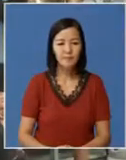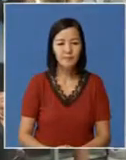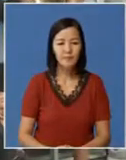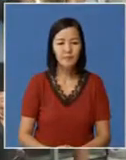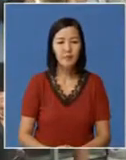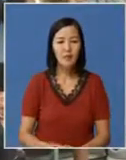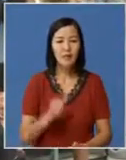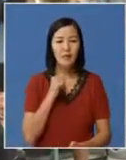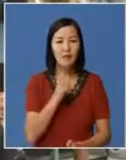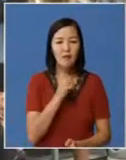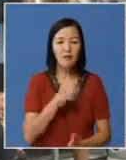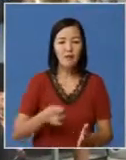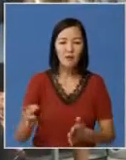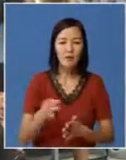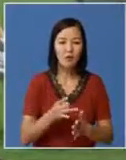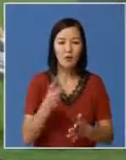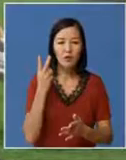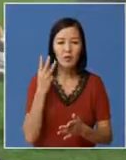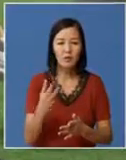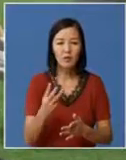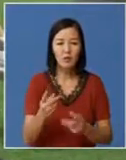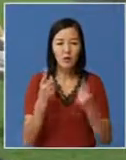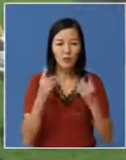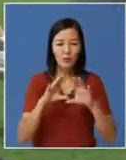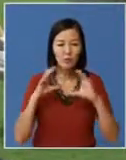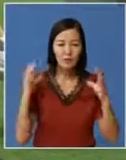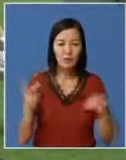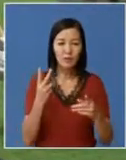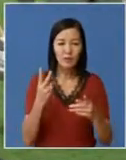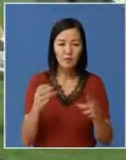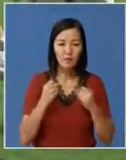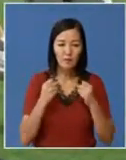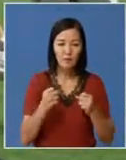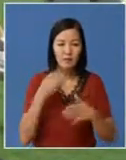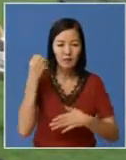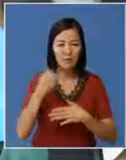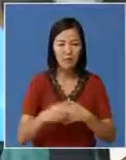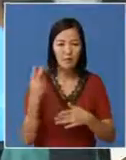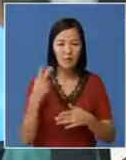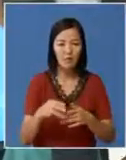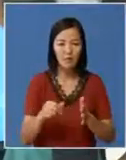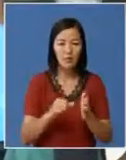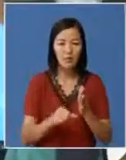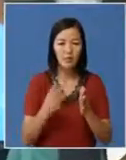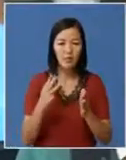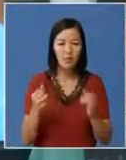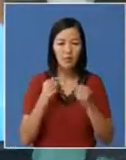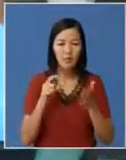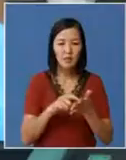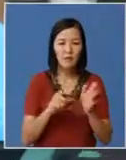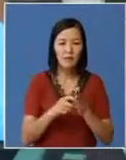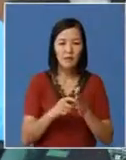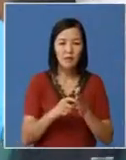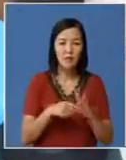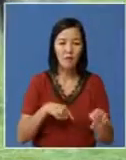Добавим, в Талгарском районе имеется 3 крупных стадиона, 2 спортивно-оздоровительных центра, 63 спортивных зала, почти столько